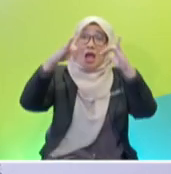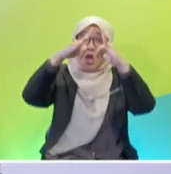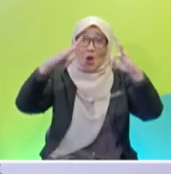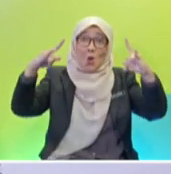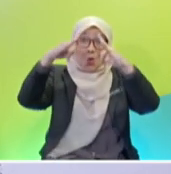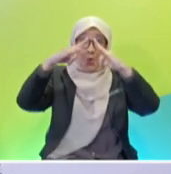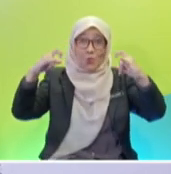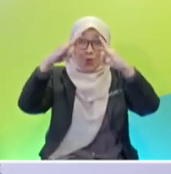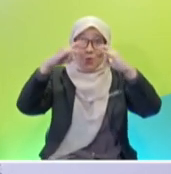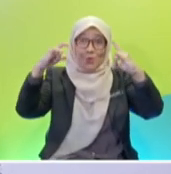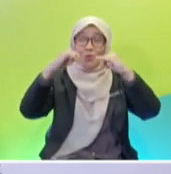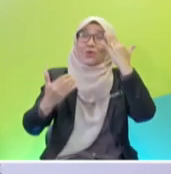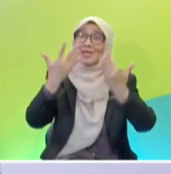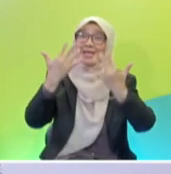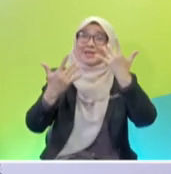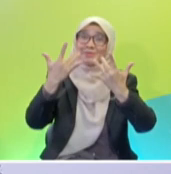api.